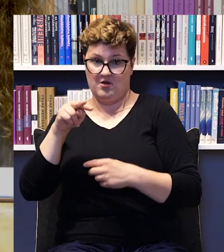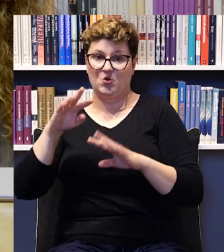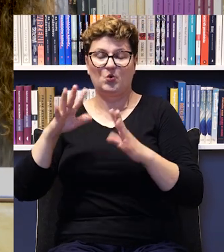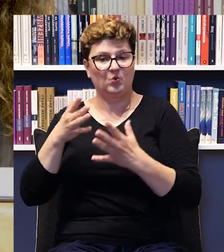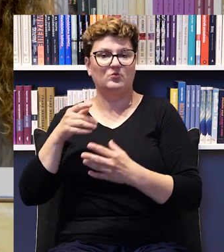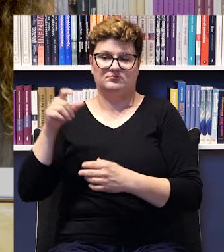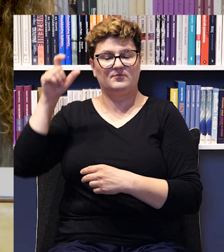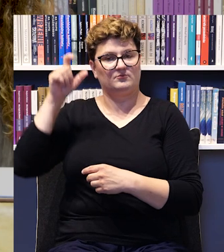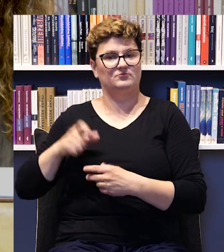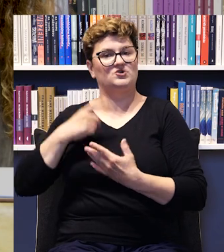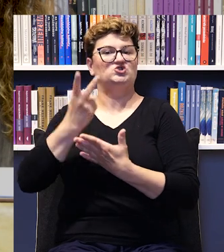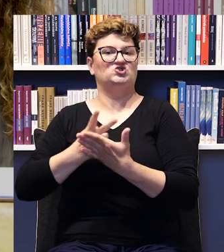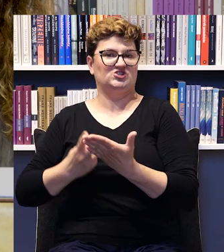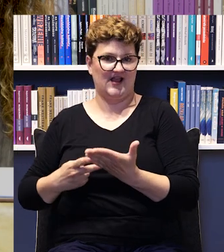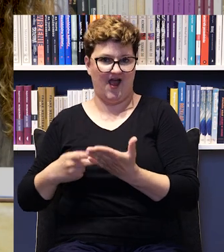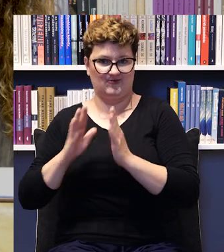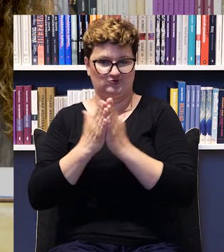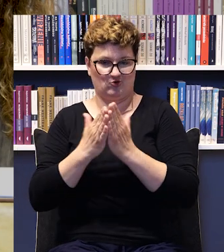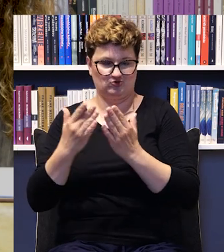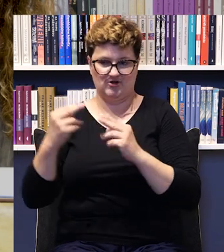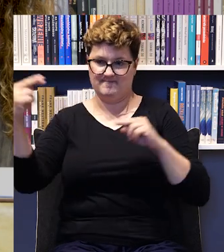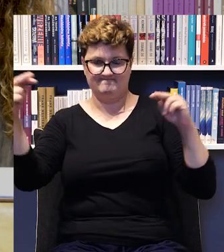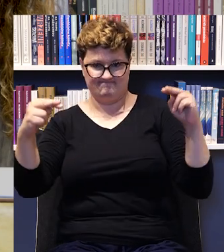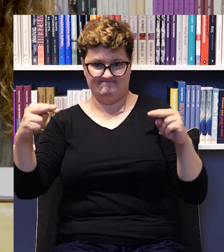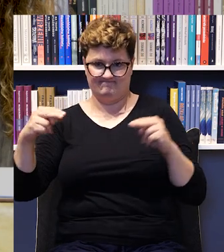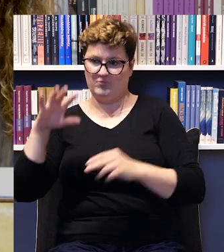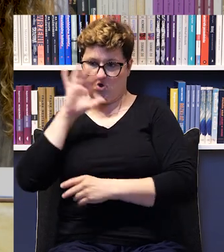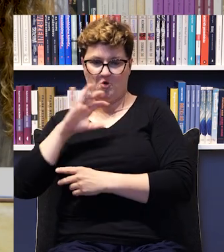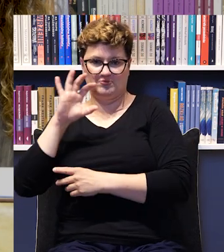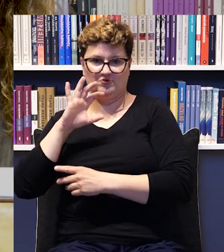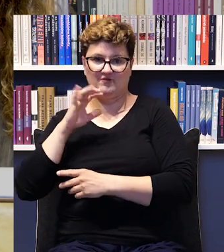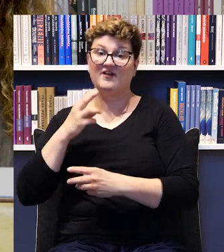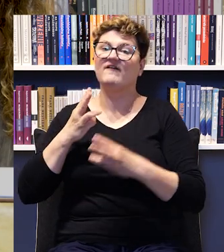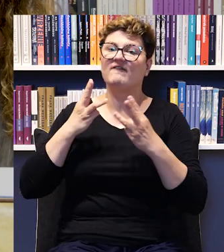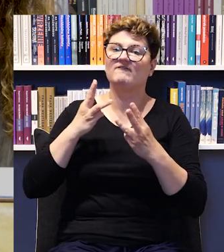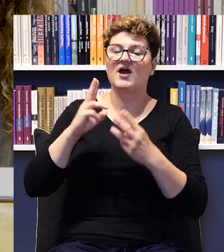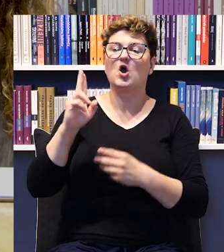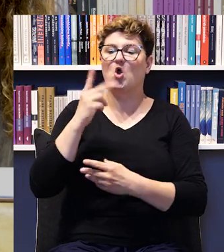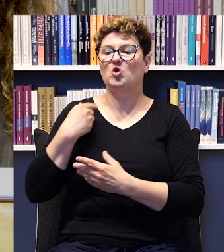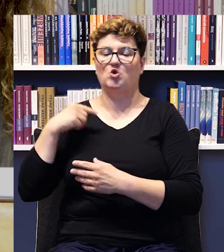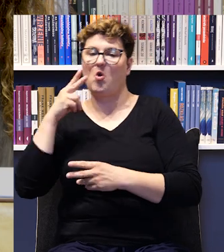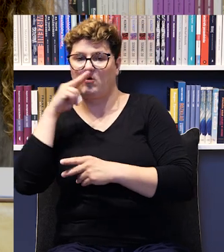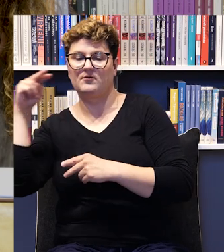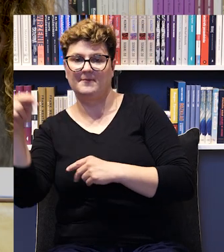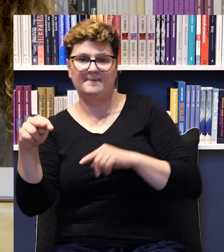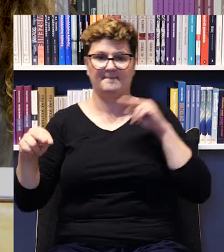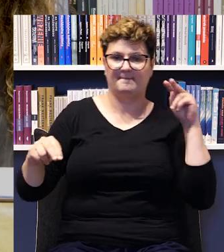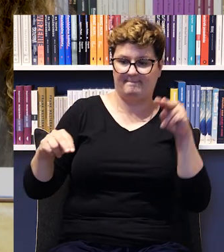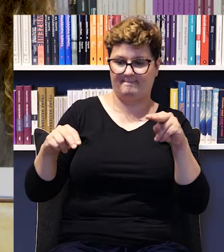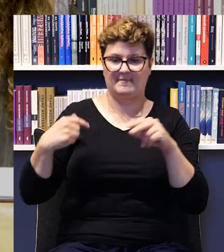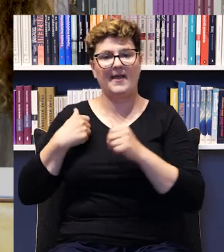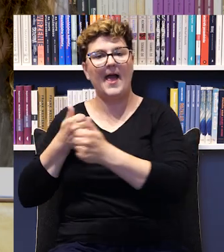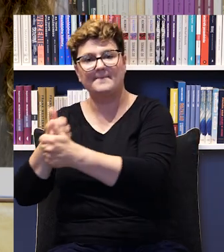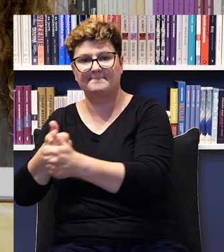czytająca. I wydaje mi się, że dużo bardziej istotne jest, czyją perspektywę przyjmuje osoba czytająca. No